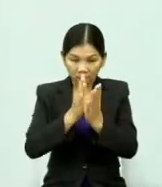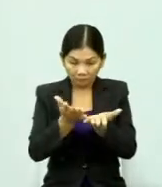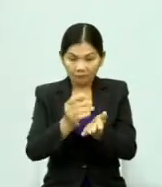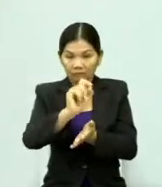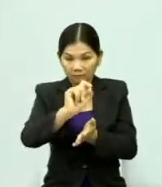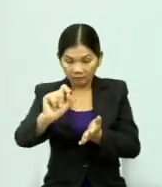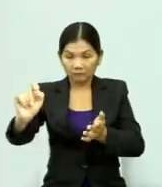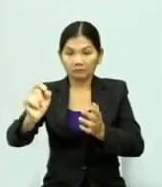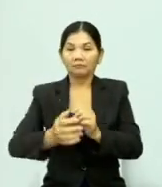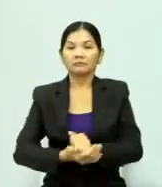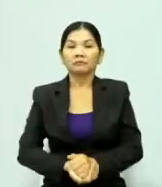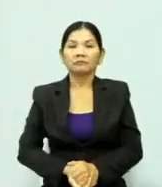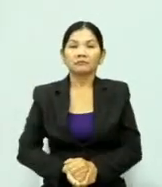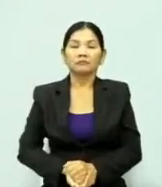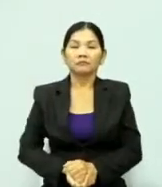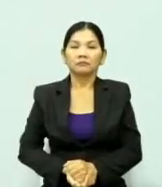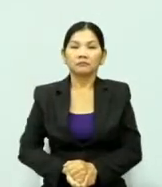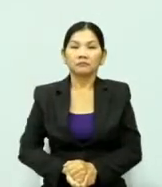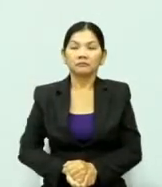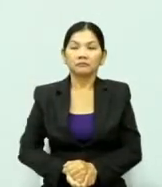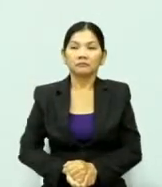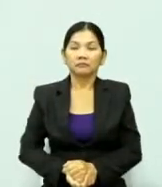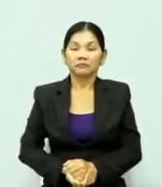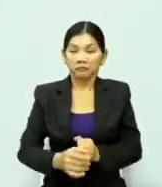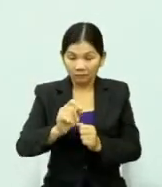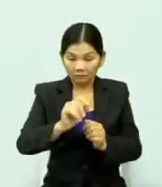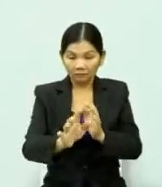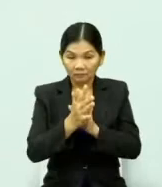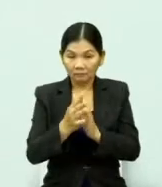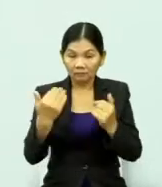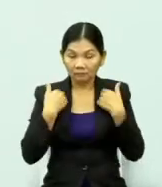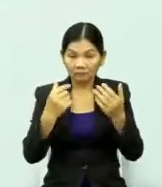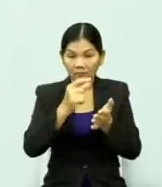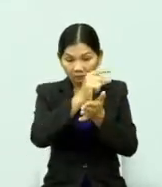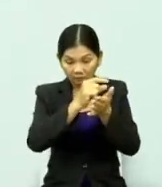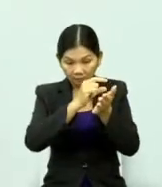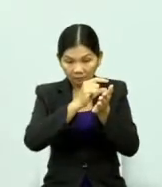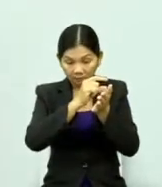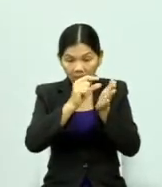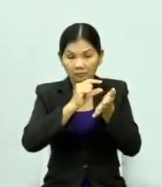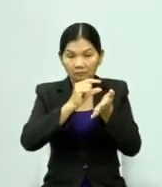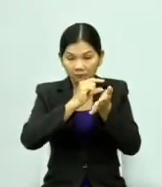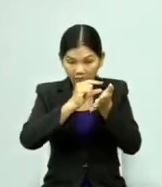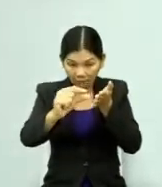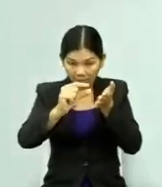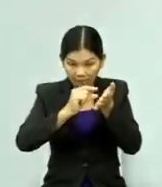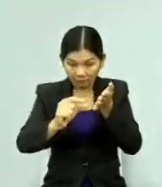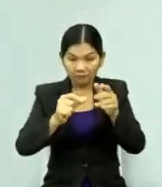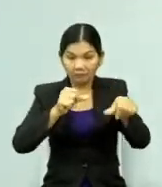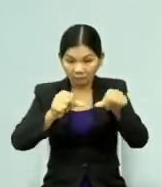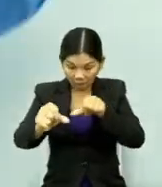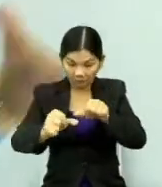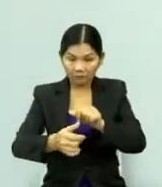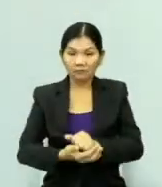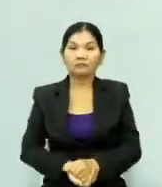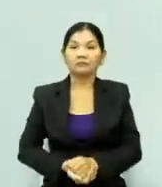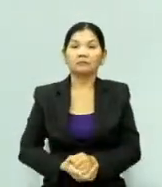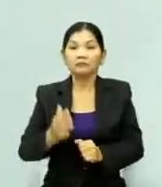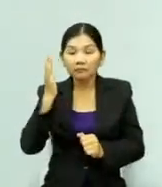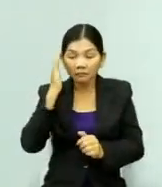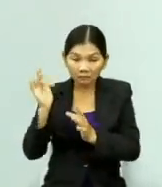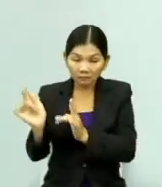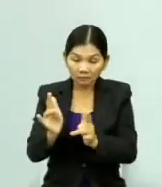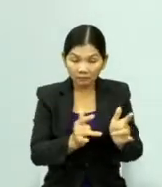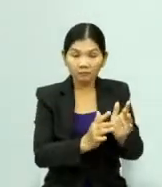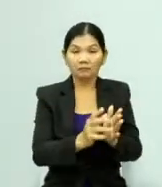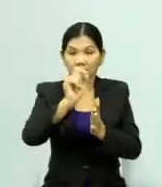xế rồi bỏ con á hai cứ sẽ xế chúa chúa đề cứ sơ sơ bằng to con á con vô phi đọc biết ai